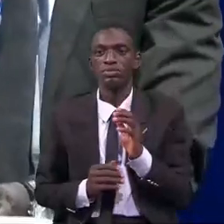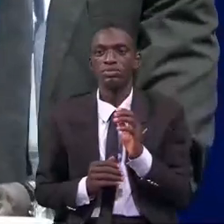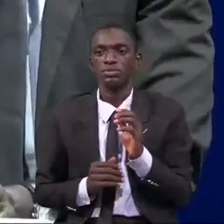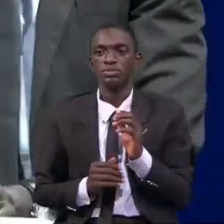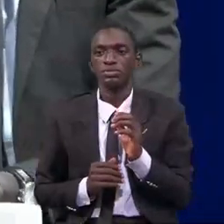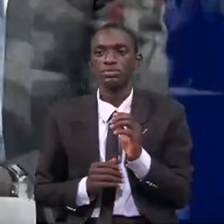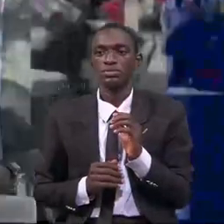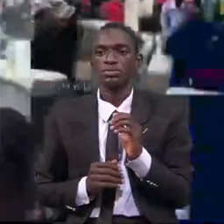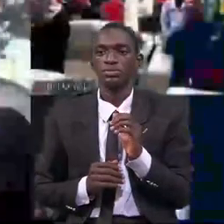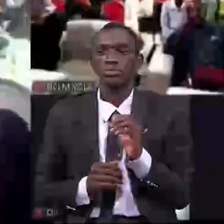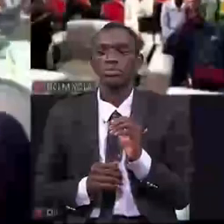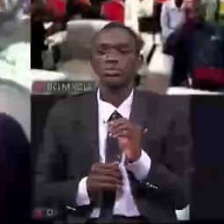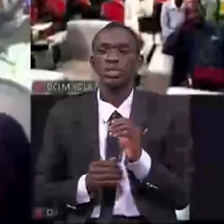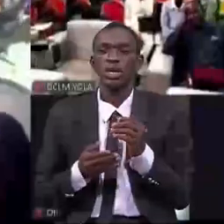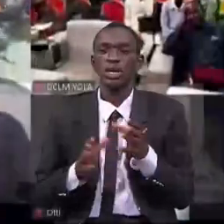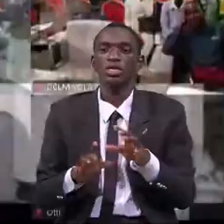attend